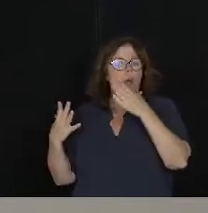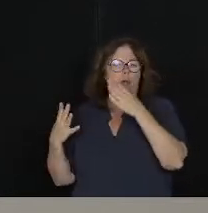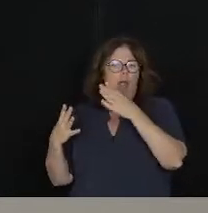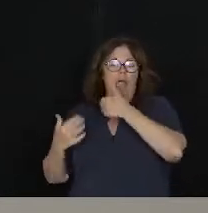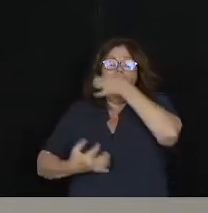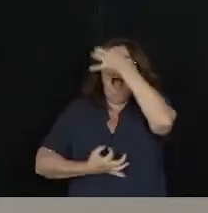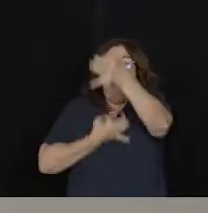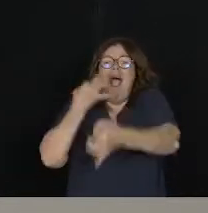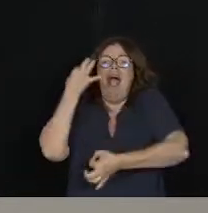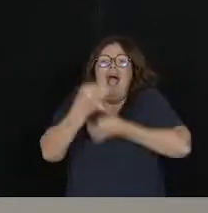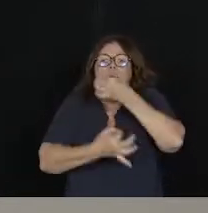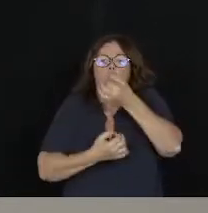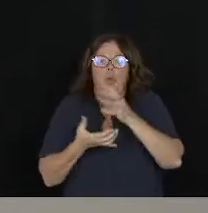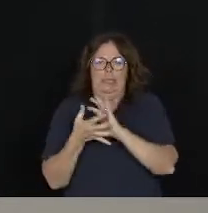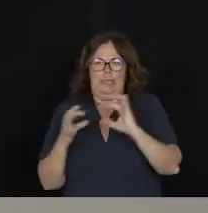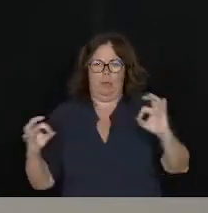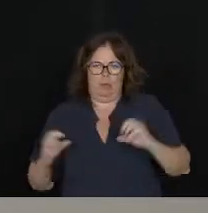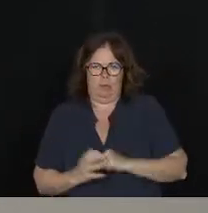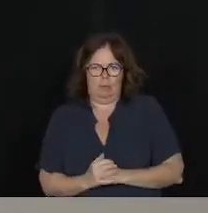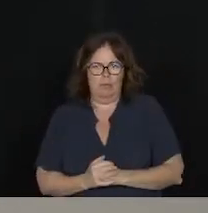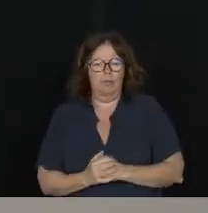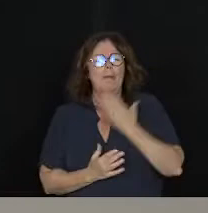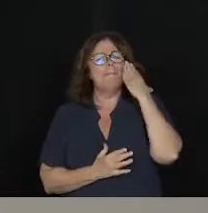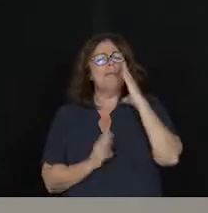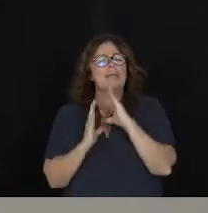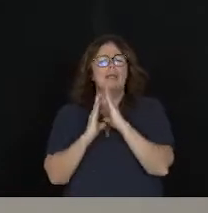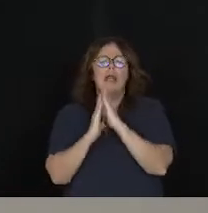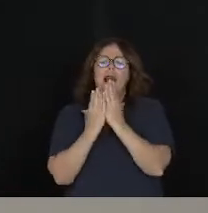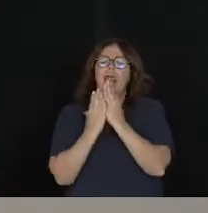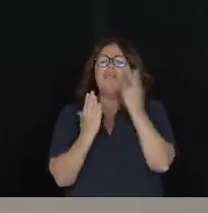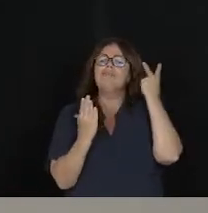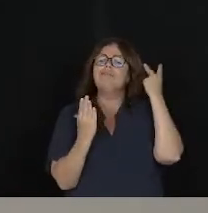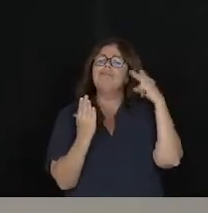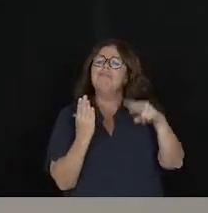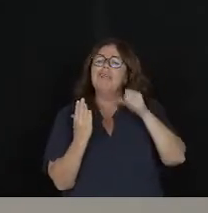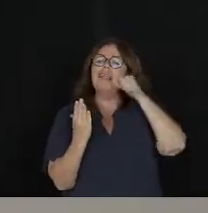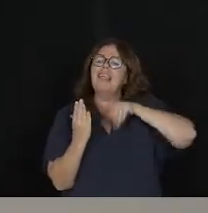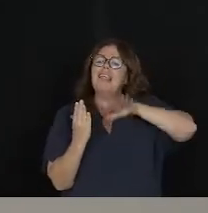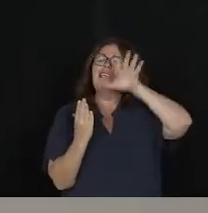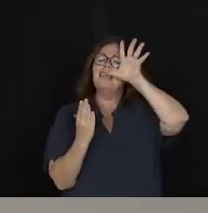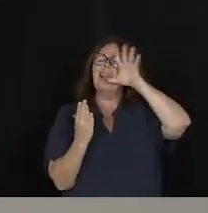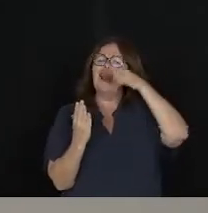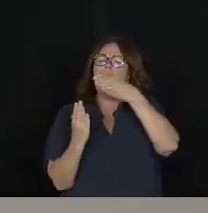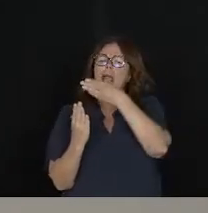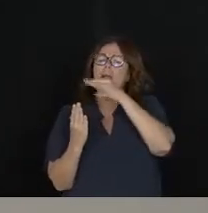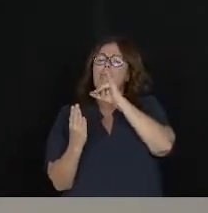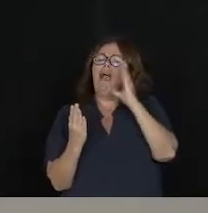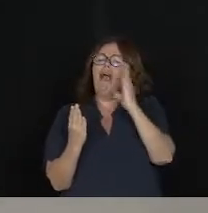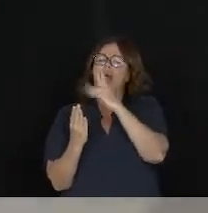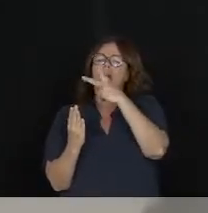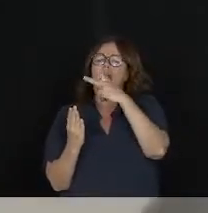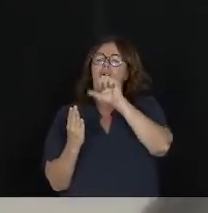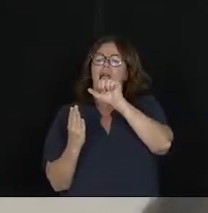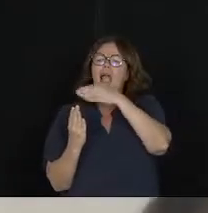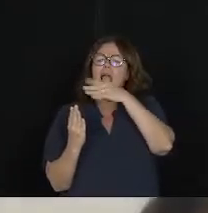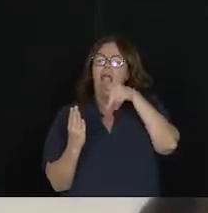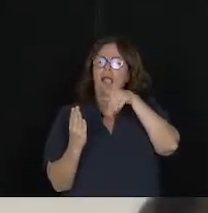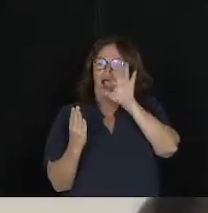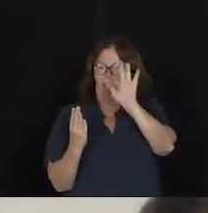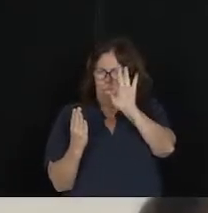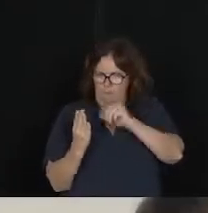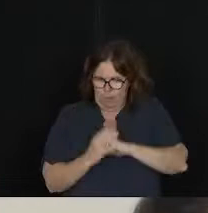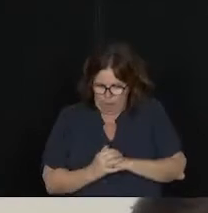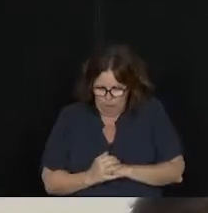Quand on lit Mein Kampf, mais surtout quand on essaye de comprendre comment les gens ont internalisé la croyance nazie, comment les élites, notamment les